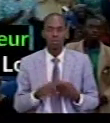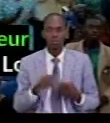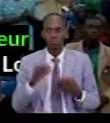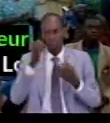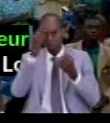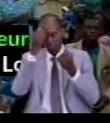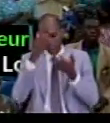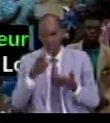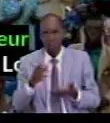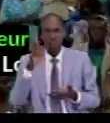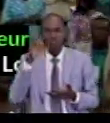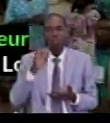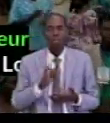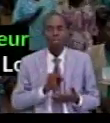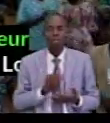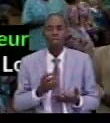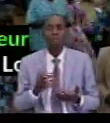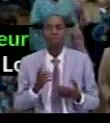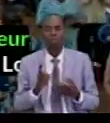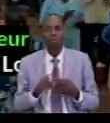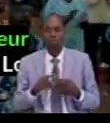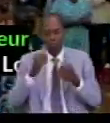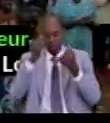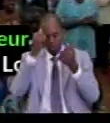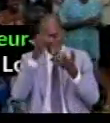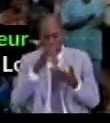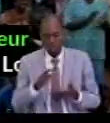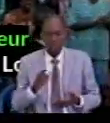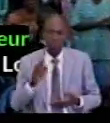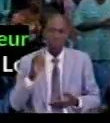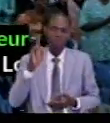je veux t'obéir, Seigneur.